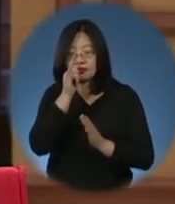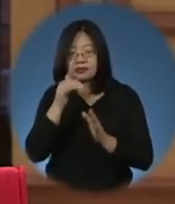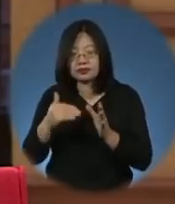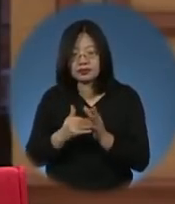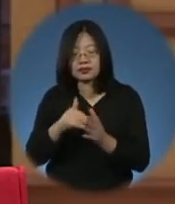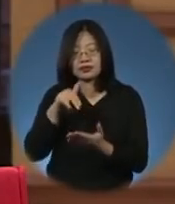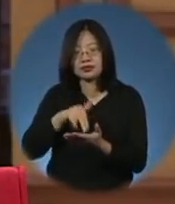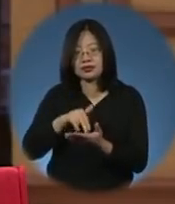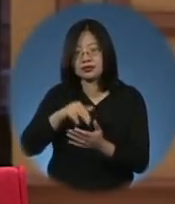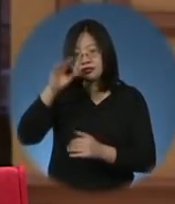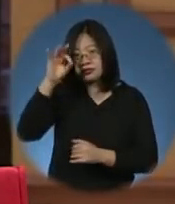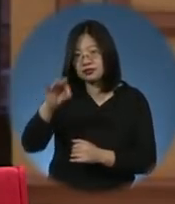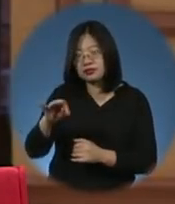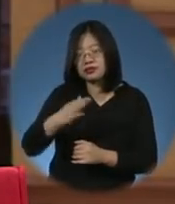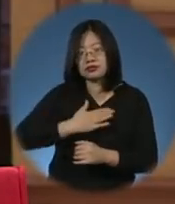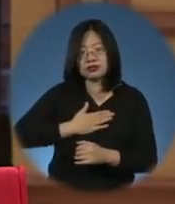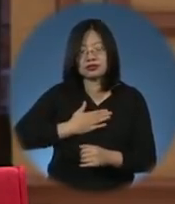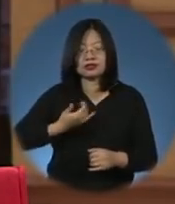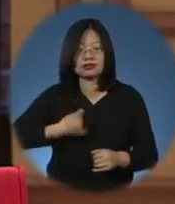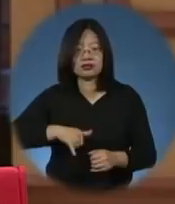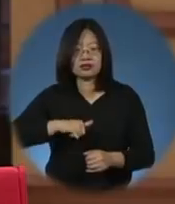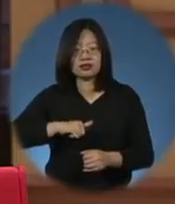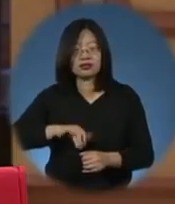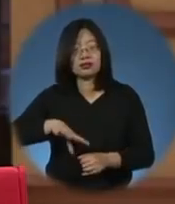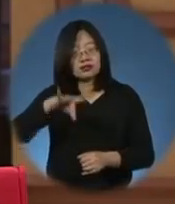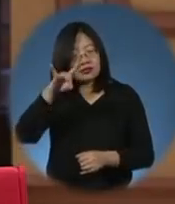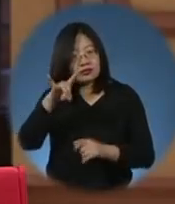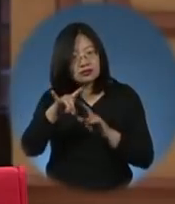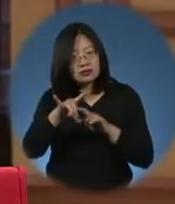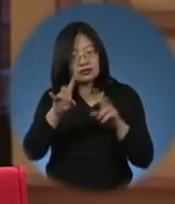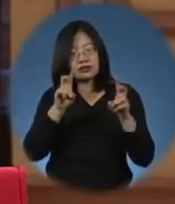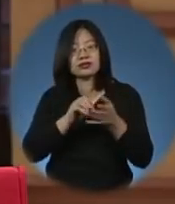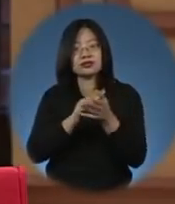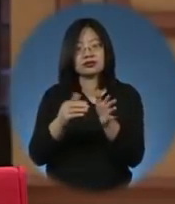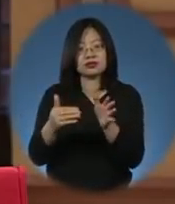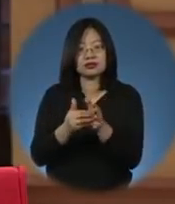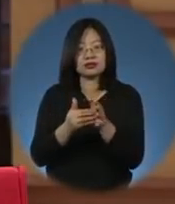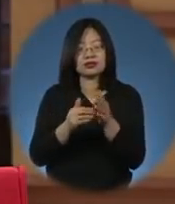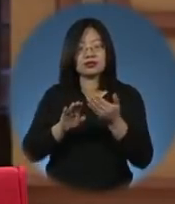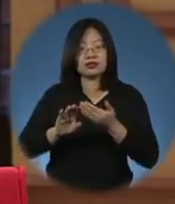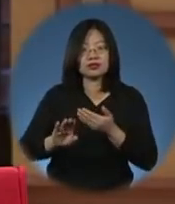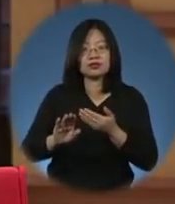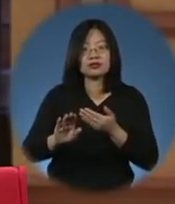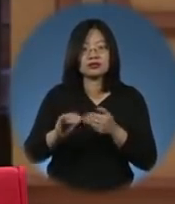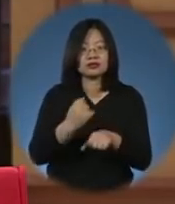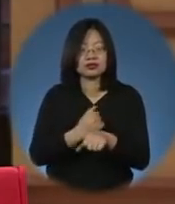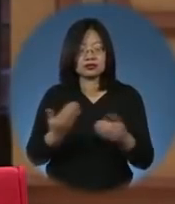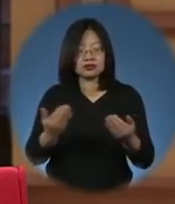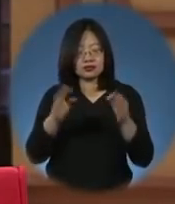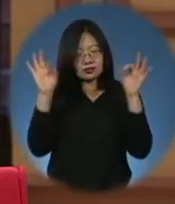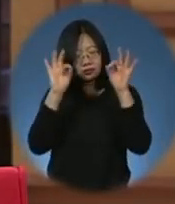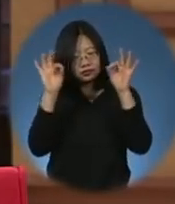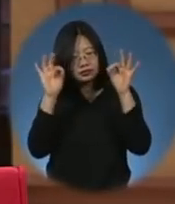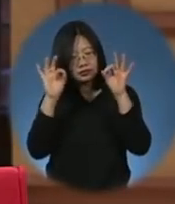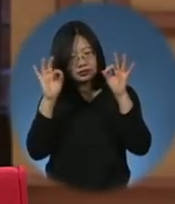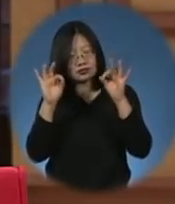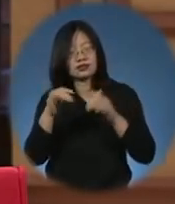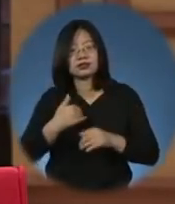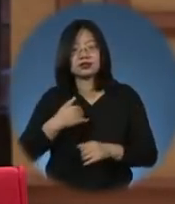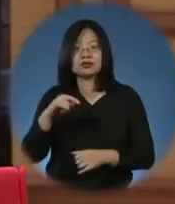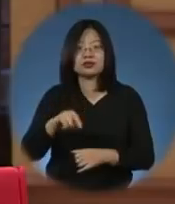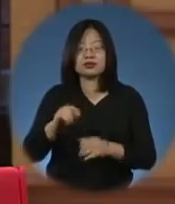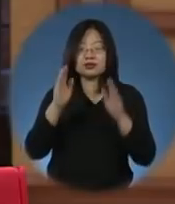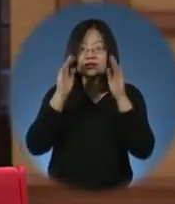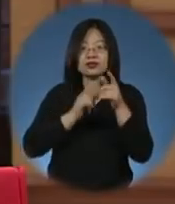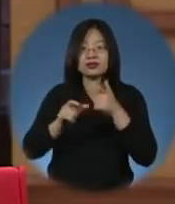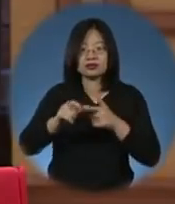예. 예, 그 경우에는 저희 아이들이 먼저 취업을 하고 그리고 나서 자기가 할 일을 찾은 다음에 나는 여기에서 공부가